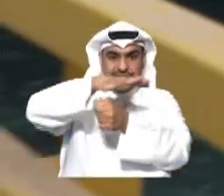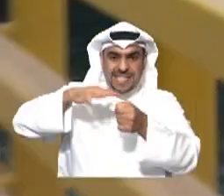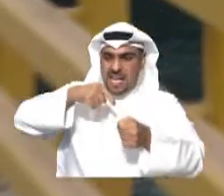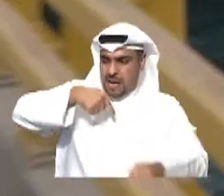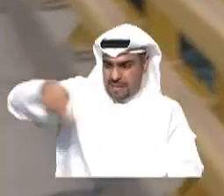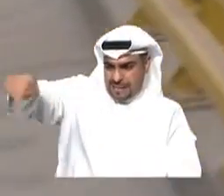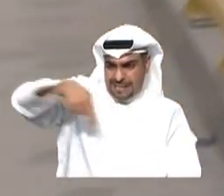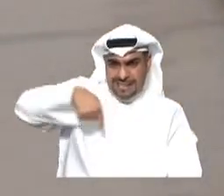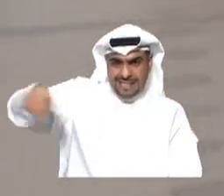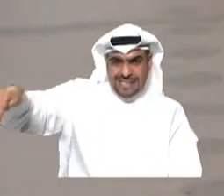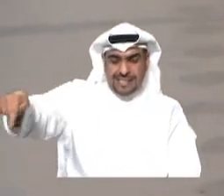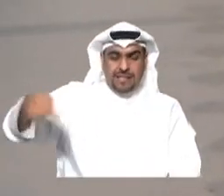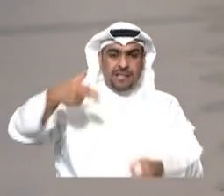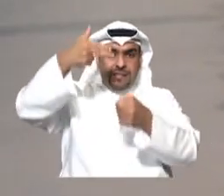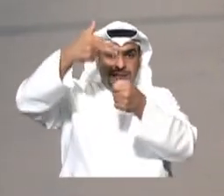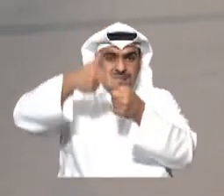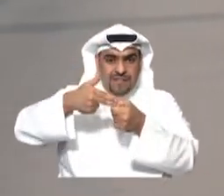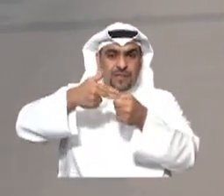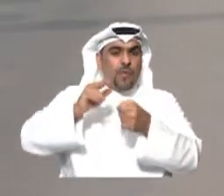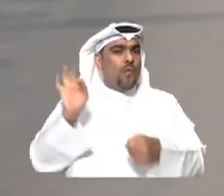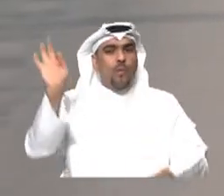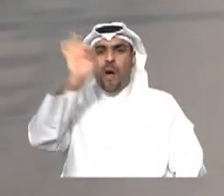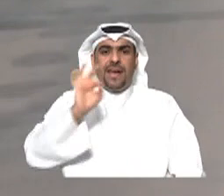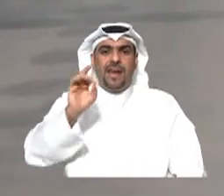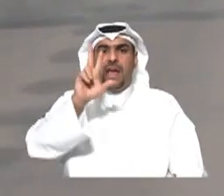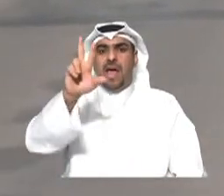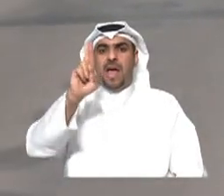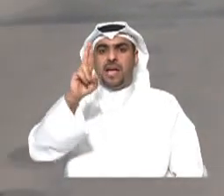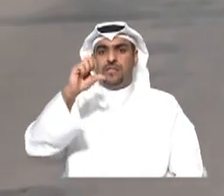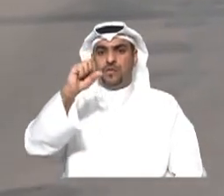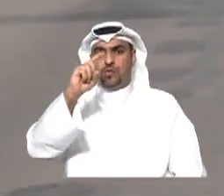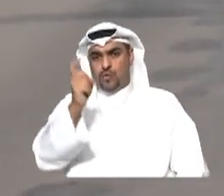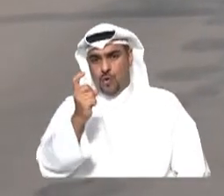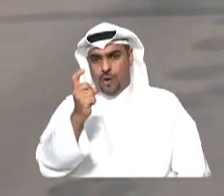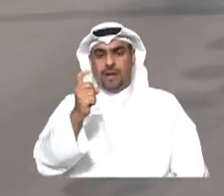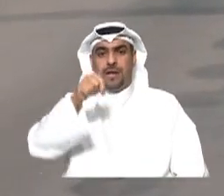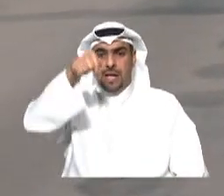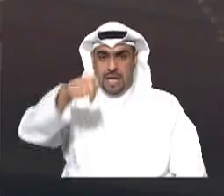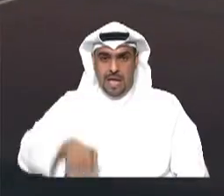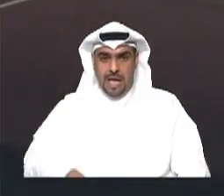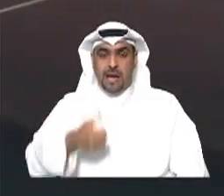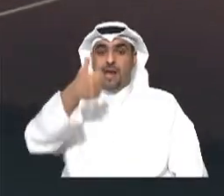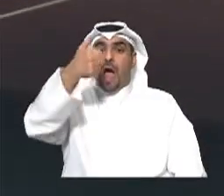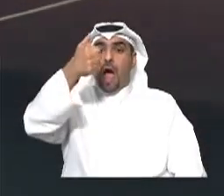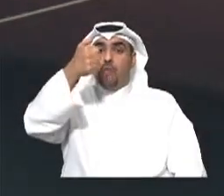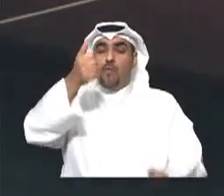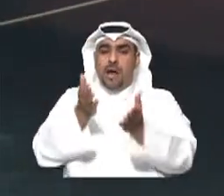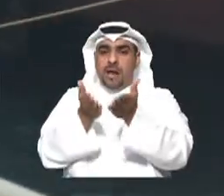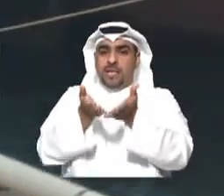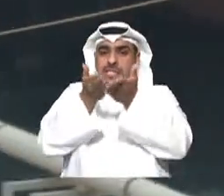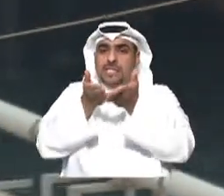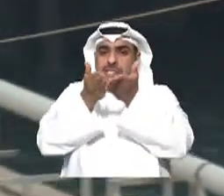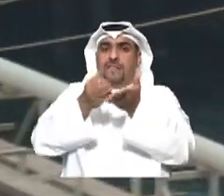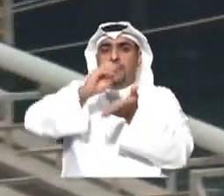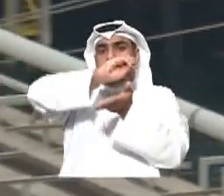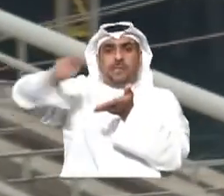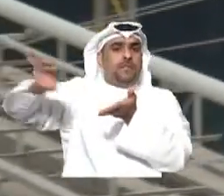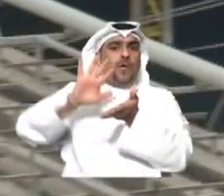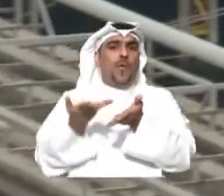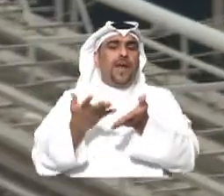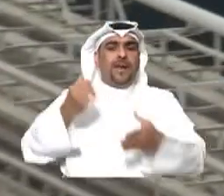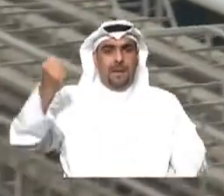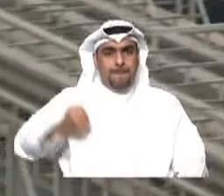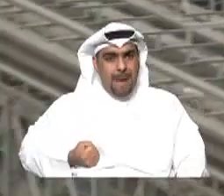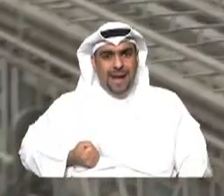وكبنا عملية تصدير أول شحنة متجهة إلى مملكة البحرين. وعلى الرغم من التحديات نجحت الشركة